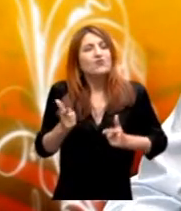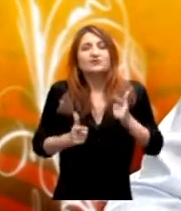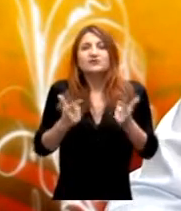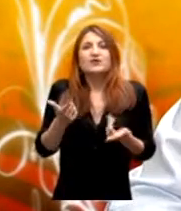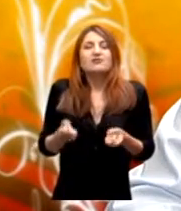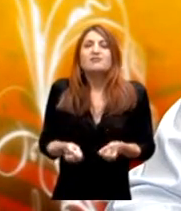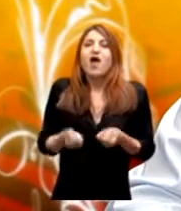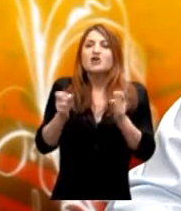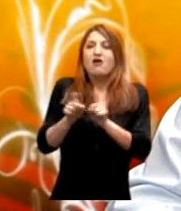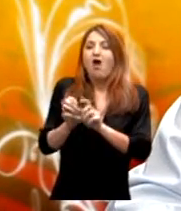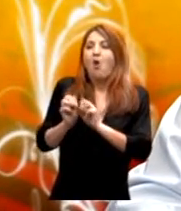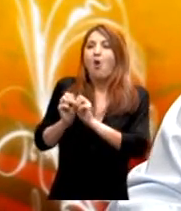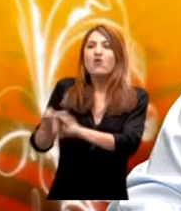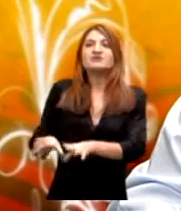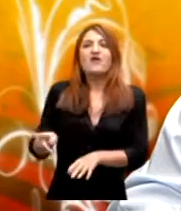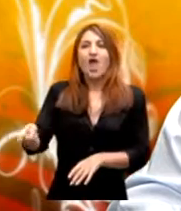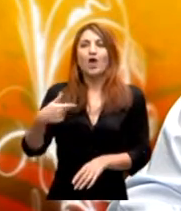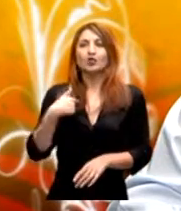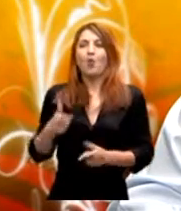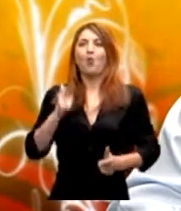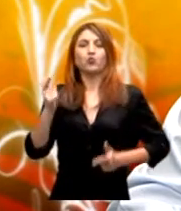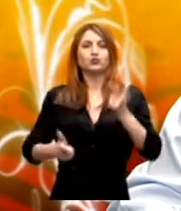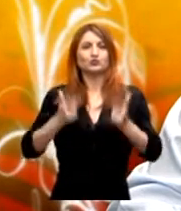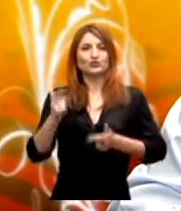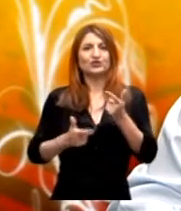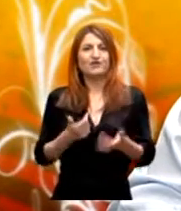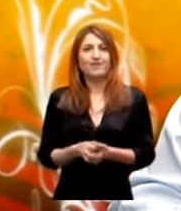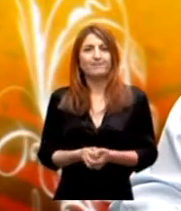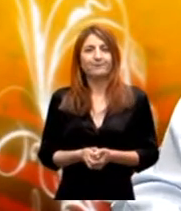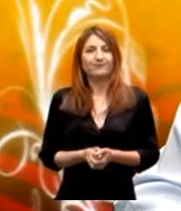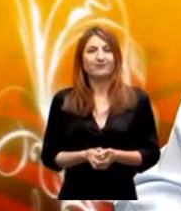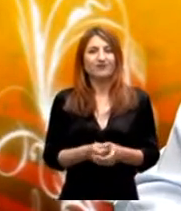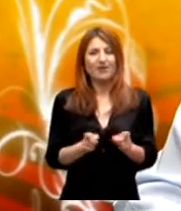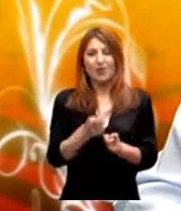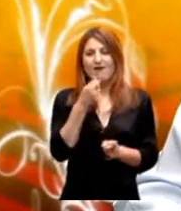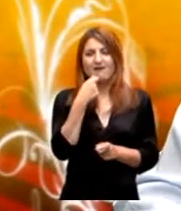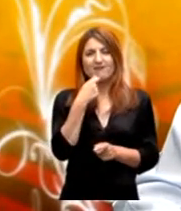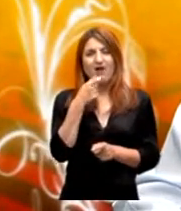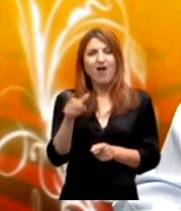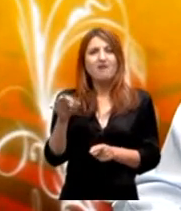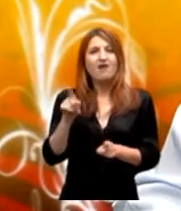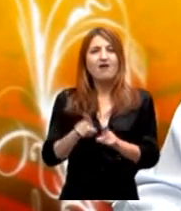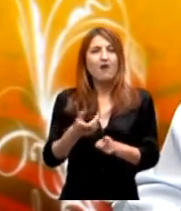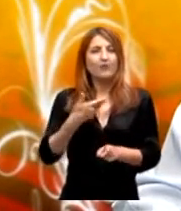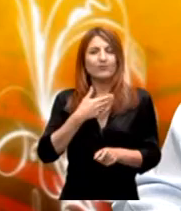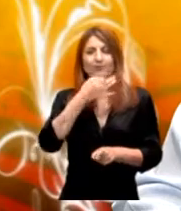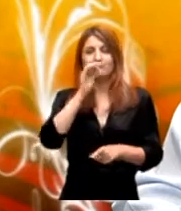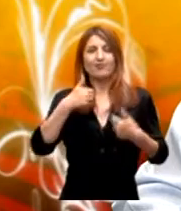odreći užitka. Znači, hrana u određenom času može biti nešto što čovjeku podiže